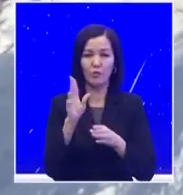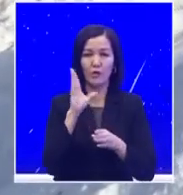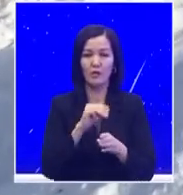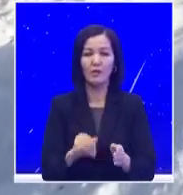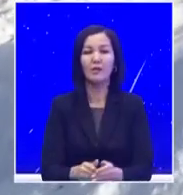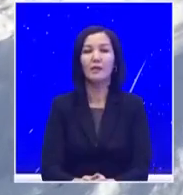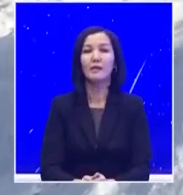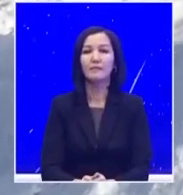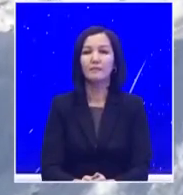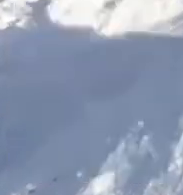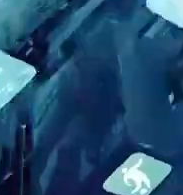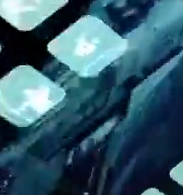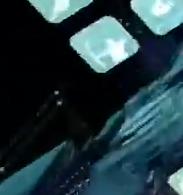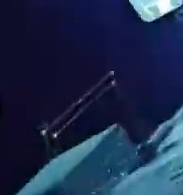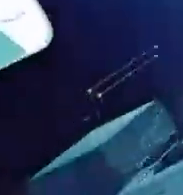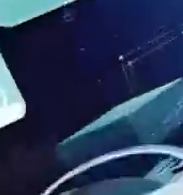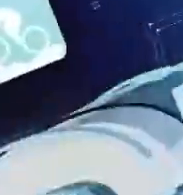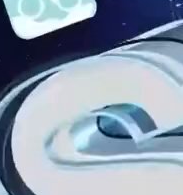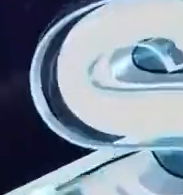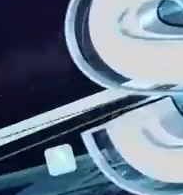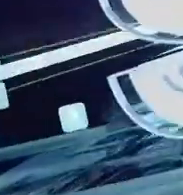Хамзин, Жетісу телеарнасы.